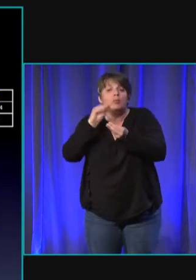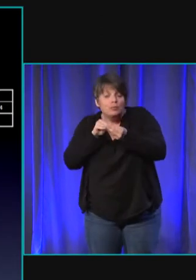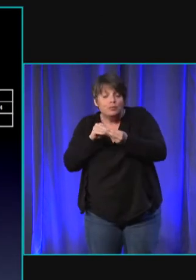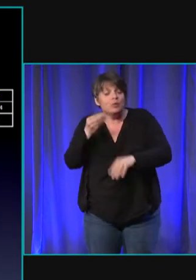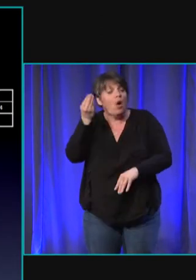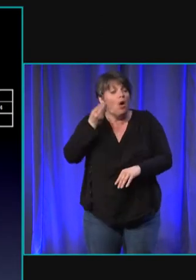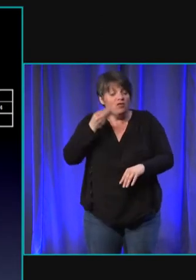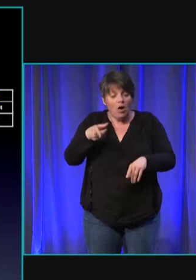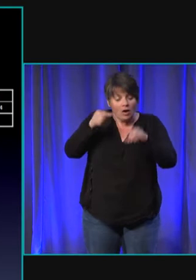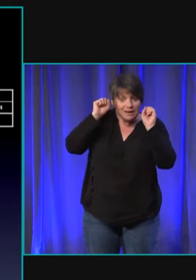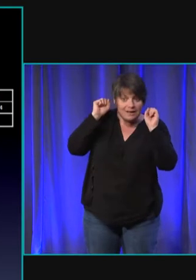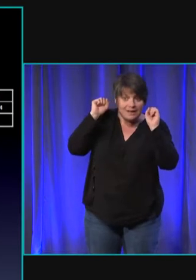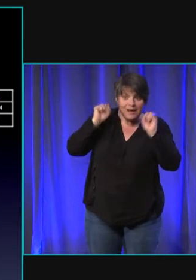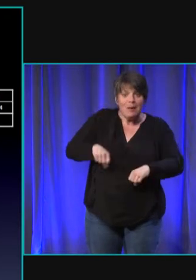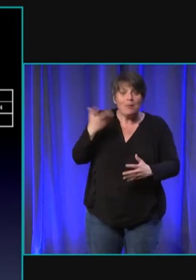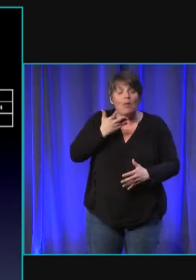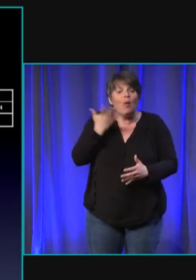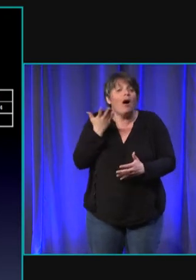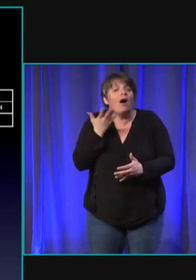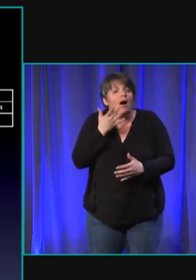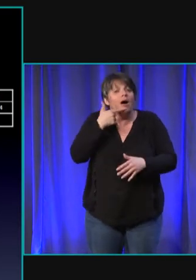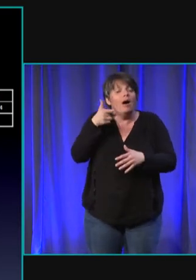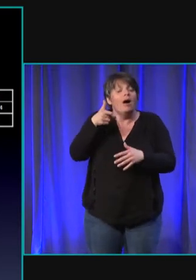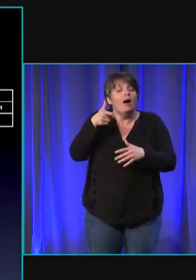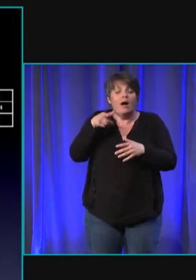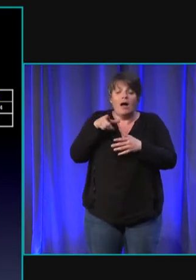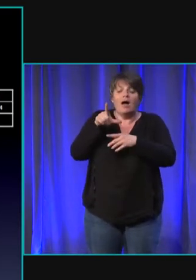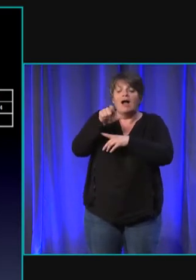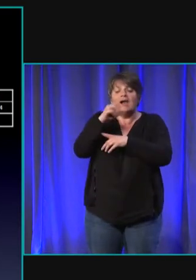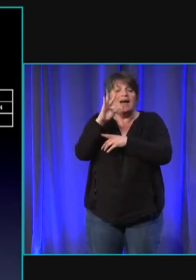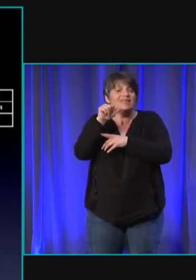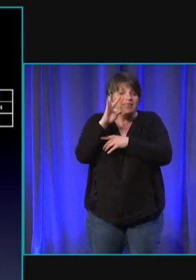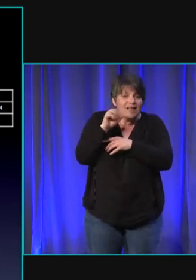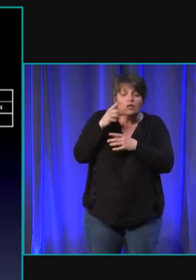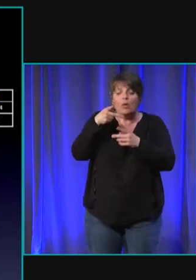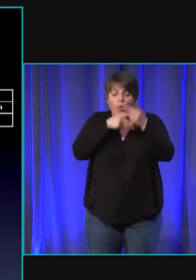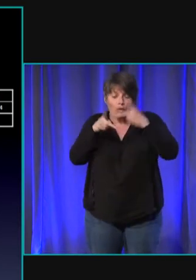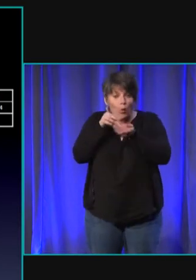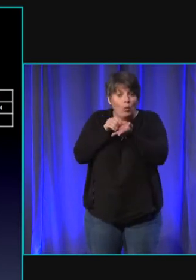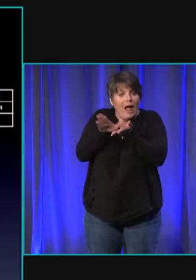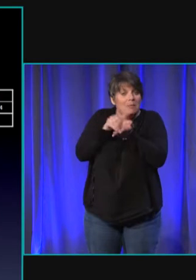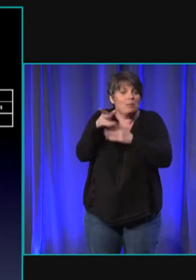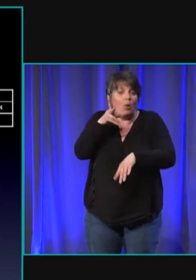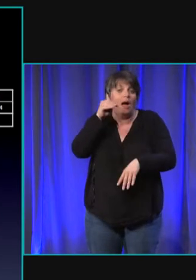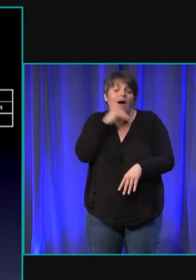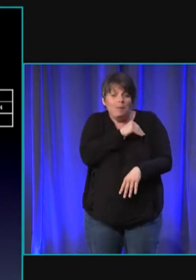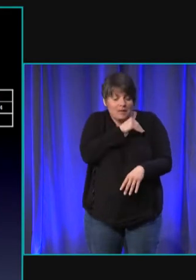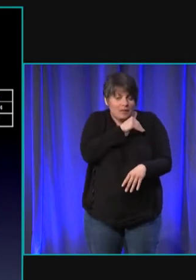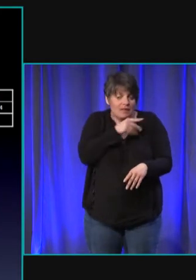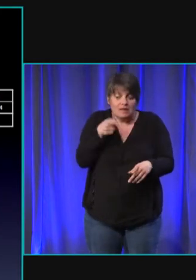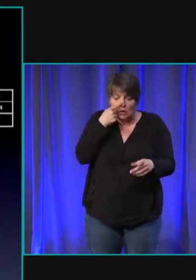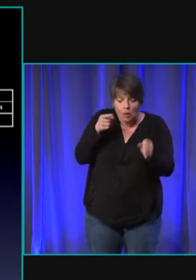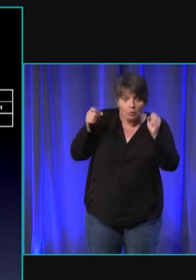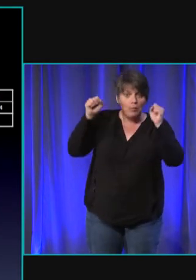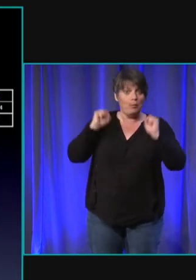enfants sont capables d'éliminer plus vite ce lactate ou ces protons. Et donc ça va leur permettre, en quelque sorte,